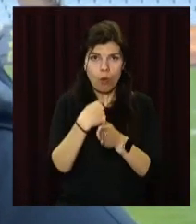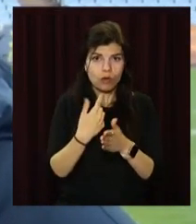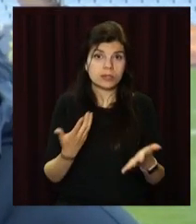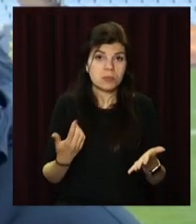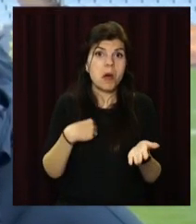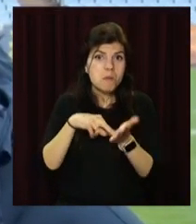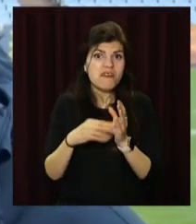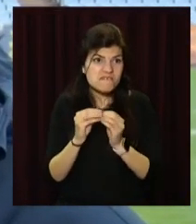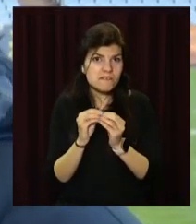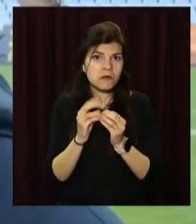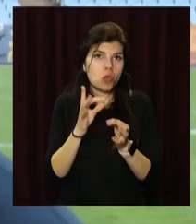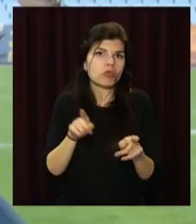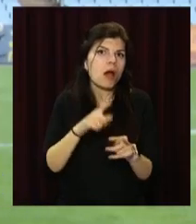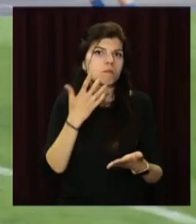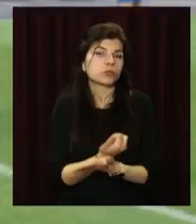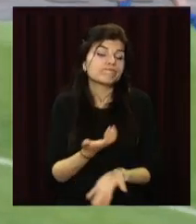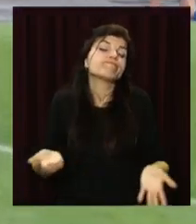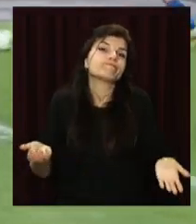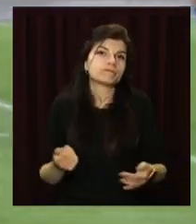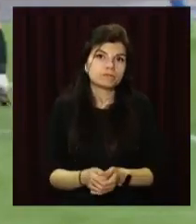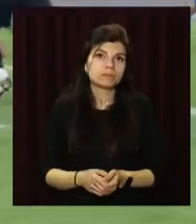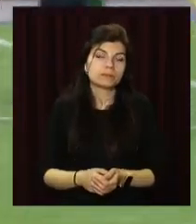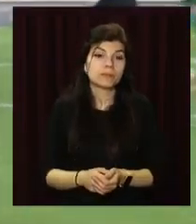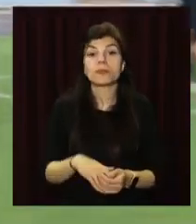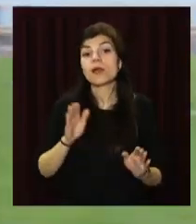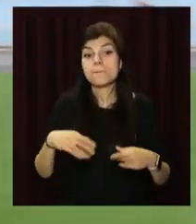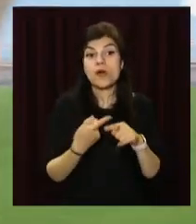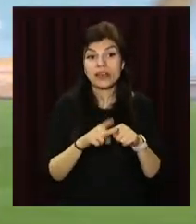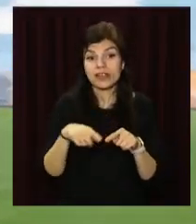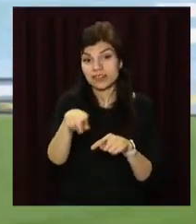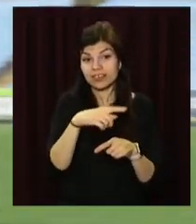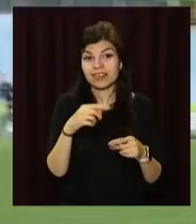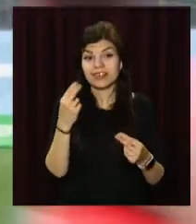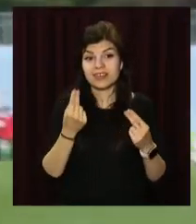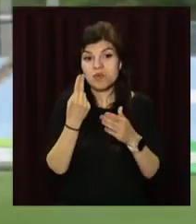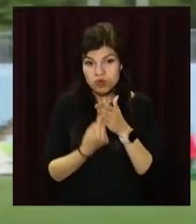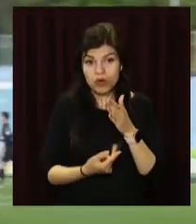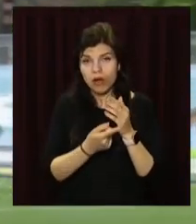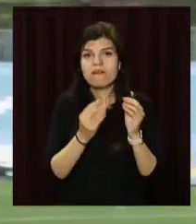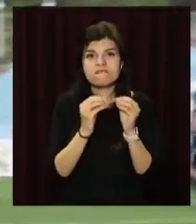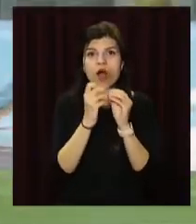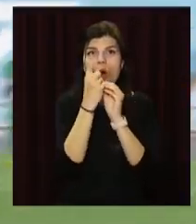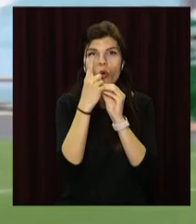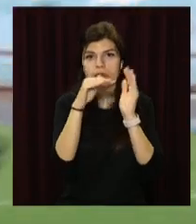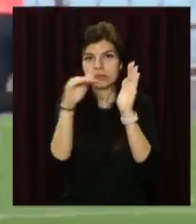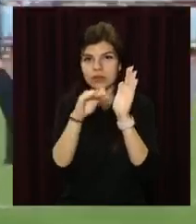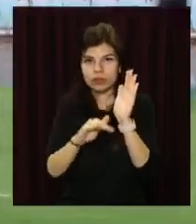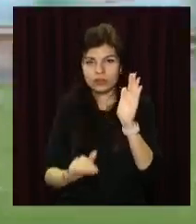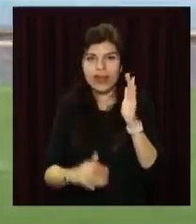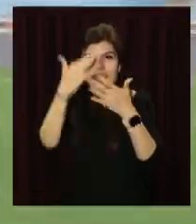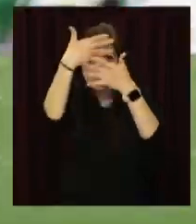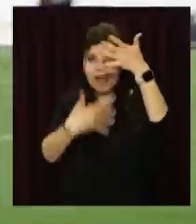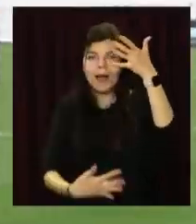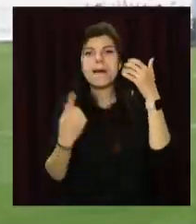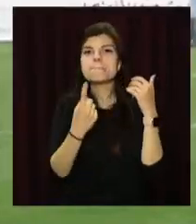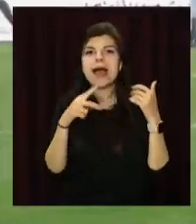відходили. Як вийшло, так вийшло. Після цієї поразки ВПК «Агро» залишається на 11-й сходинці у турнірній таблиці